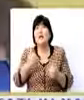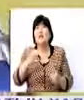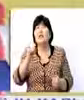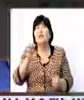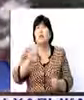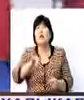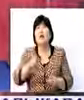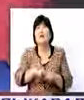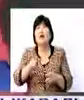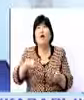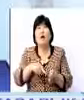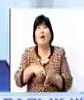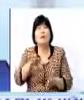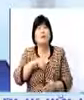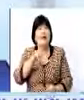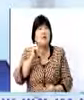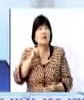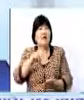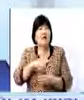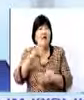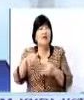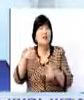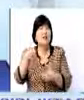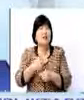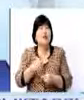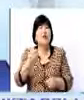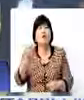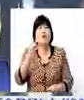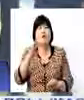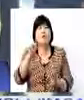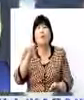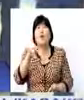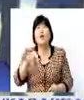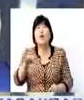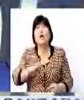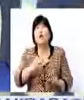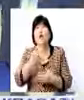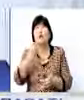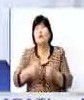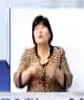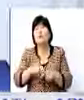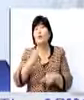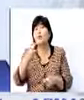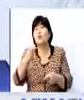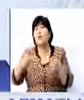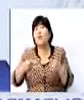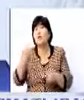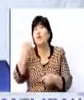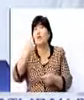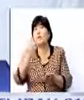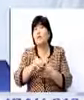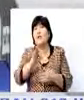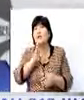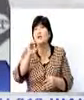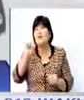Сербияның Нови Сад қаласында өткен жастар арасындағы әлем біріншілігінде қола жүлдені еншіледі. Төрт жекпе-жектің үшеуінде қарсыластарынан басым болған